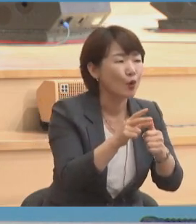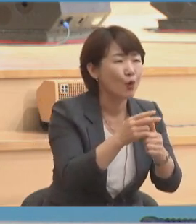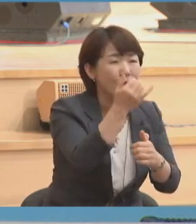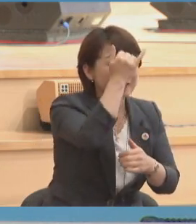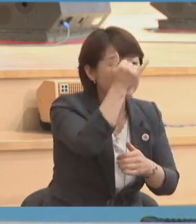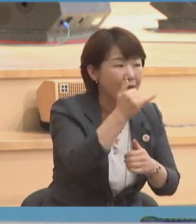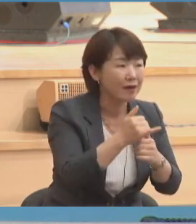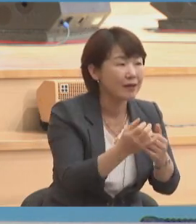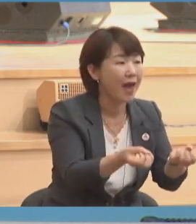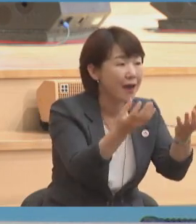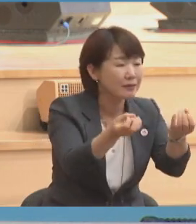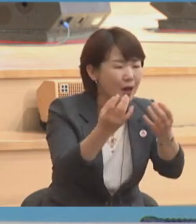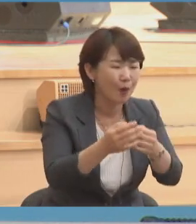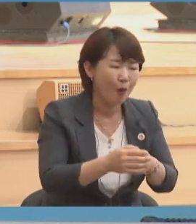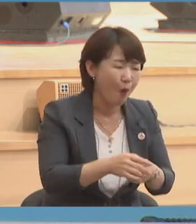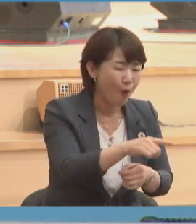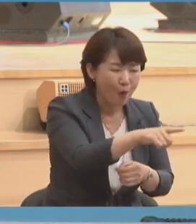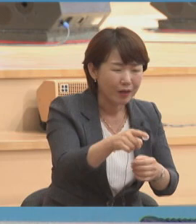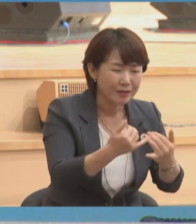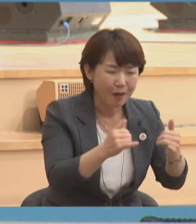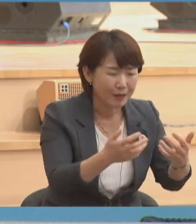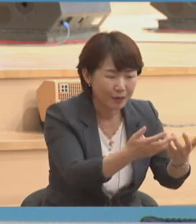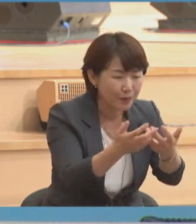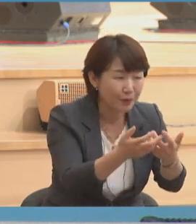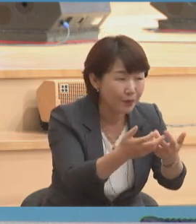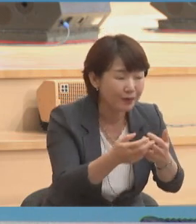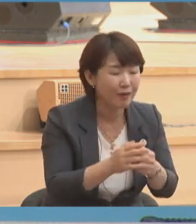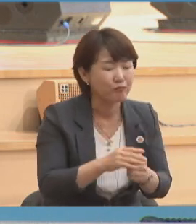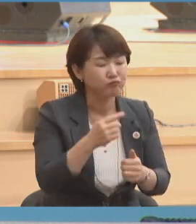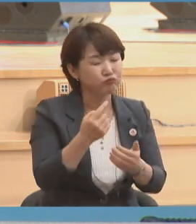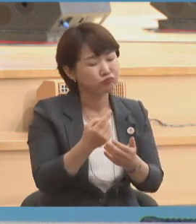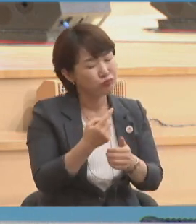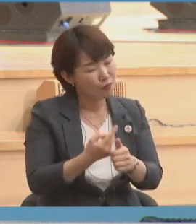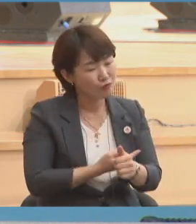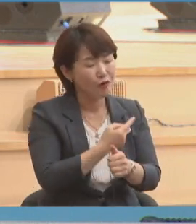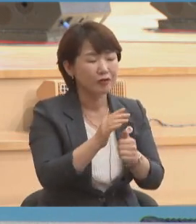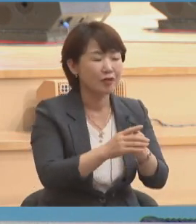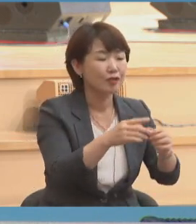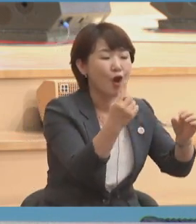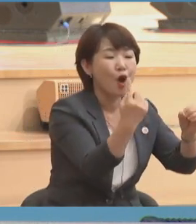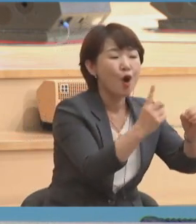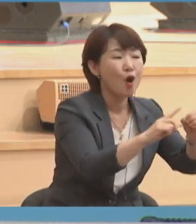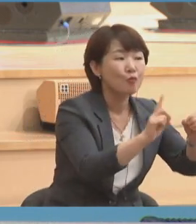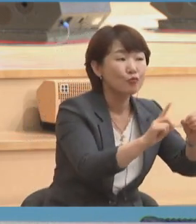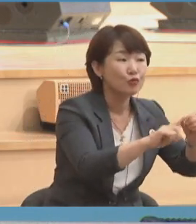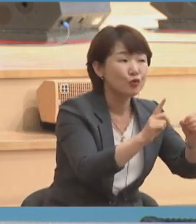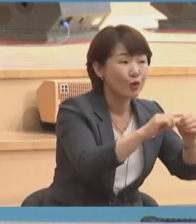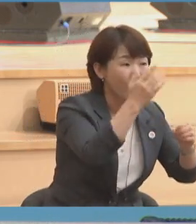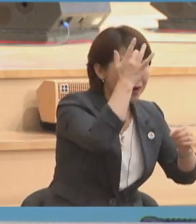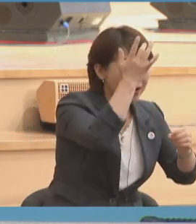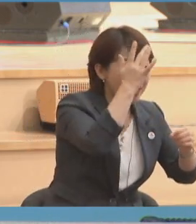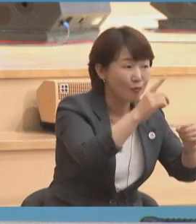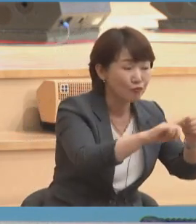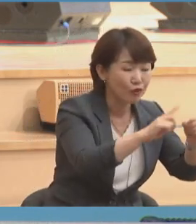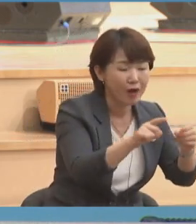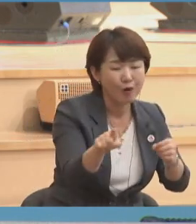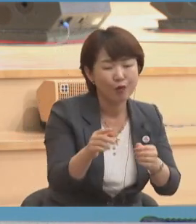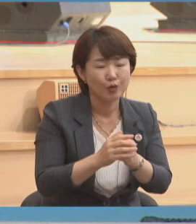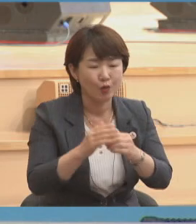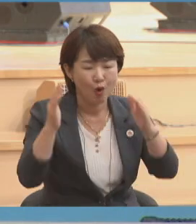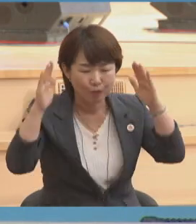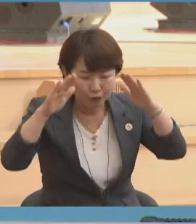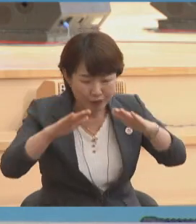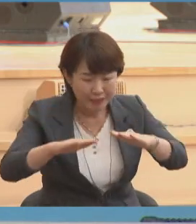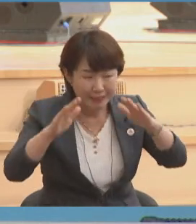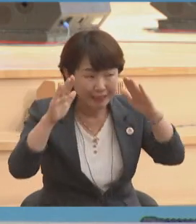인파가 북적였다. 우연히 현지 불교 지도자 그리고 무슬림 공동체 리더와 얘기를